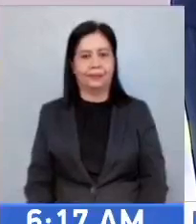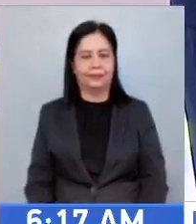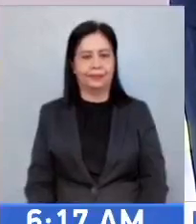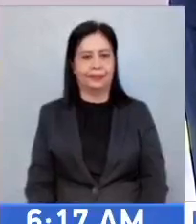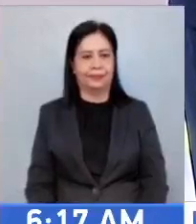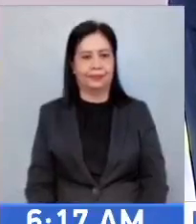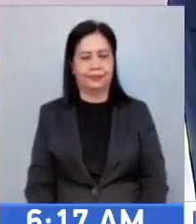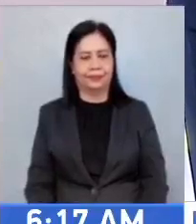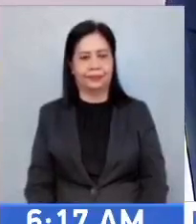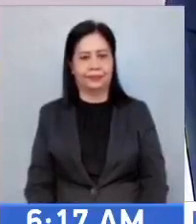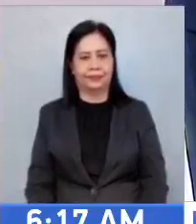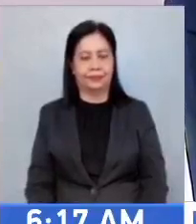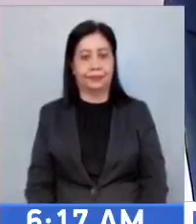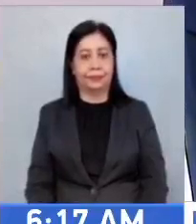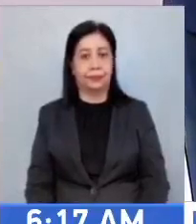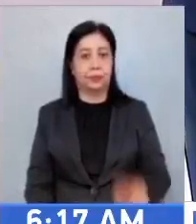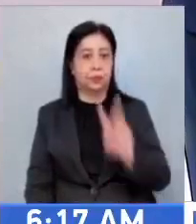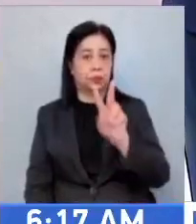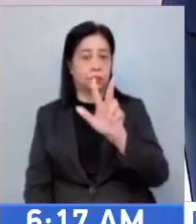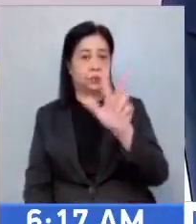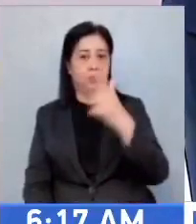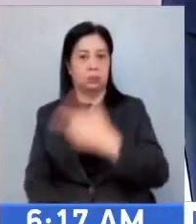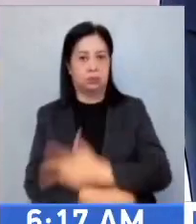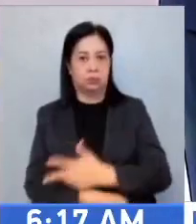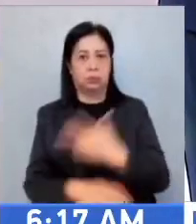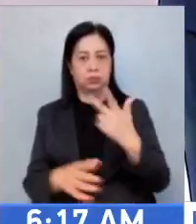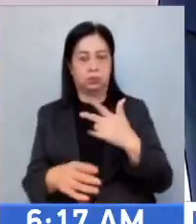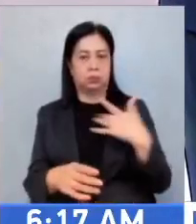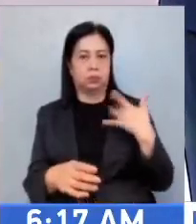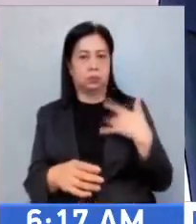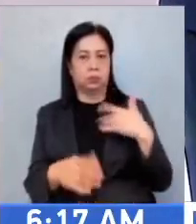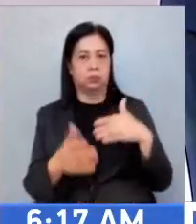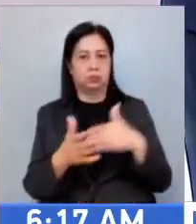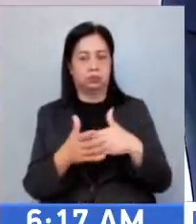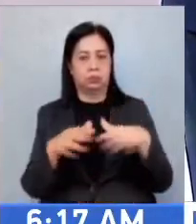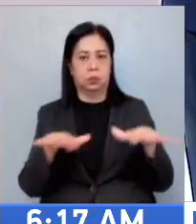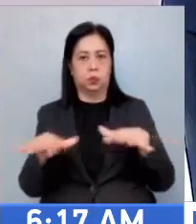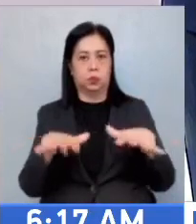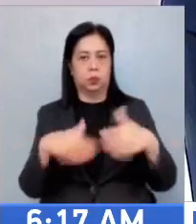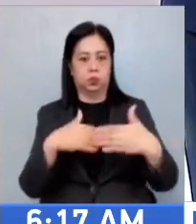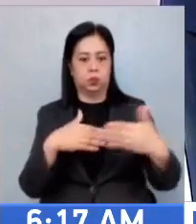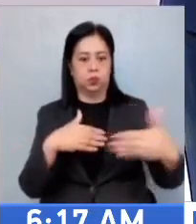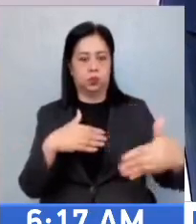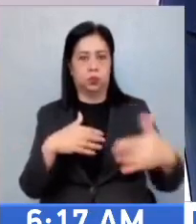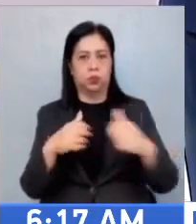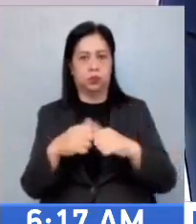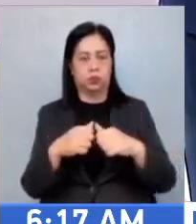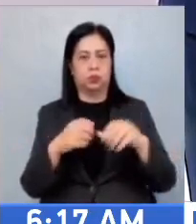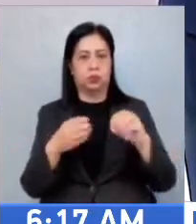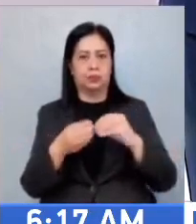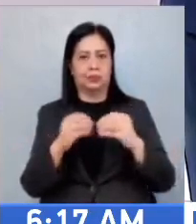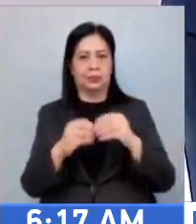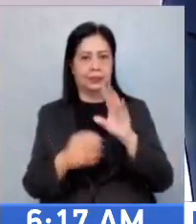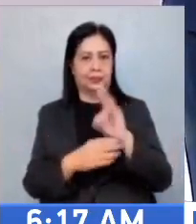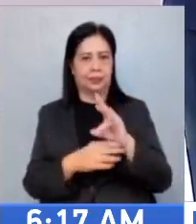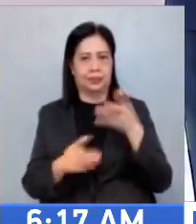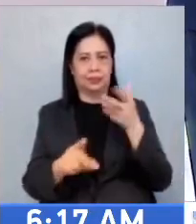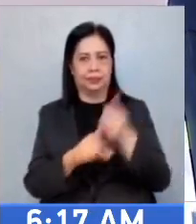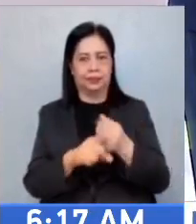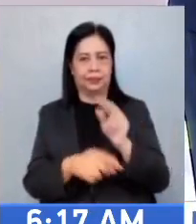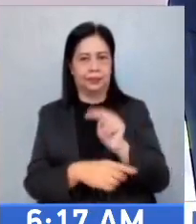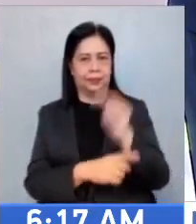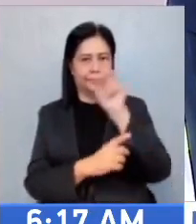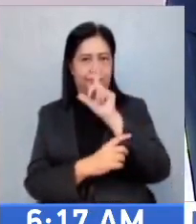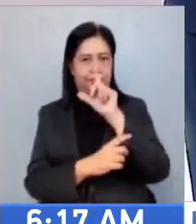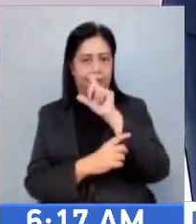Hanggang 2 o 3 araw daw posibleng maramdaman ng aftershocks kasunod ng magnitude 7 na lindol na tumama sa Northern Luzon kahapon.